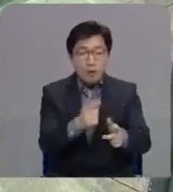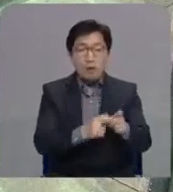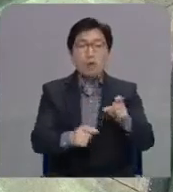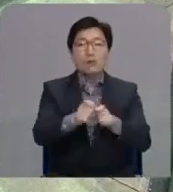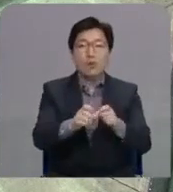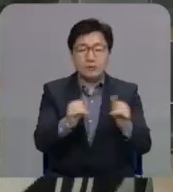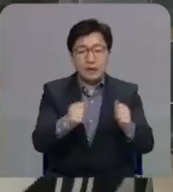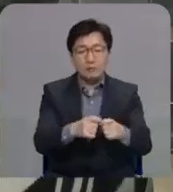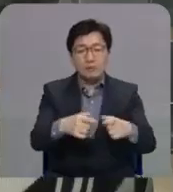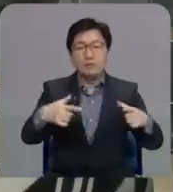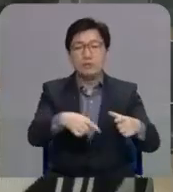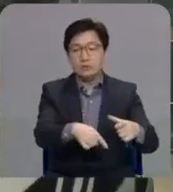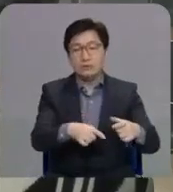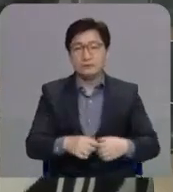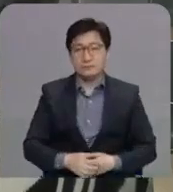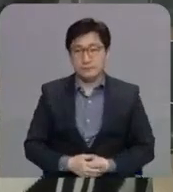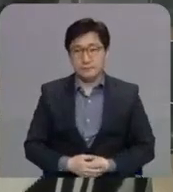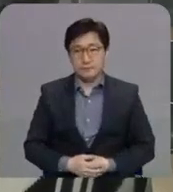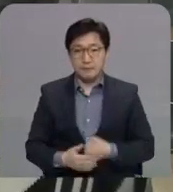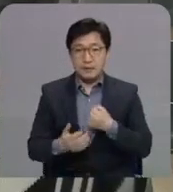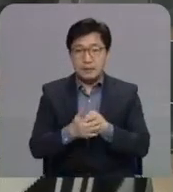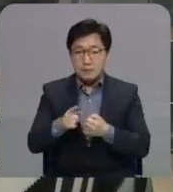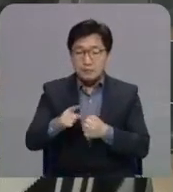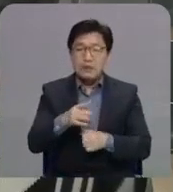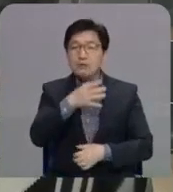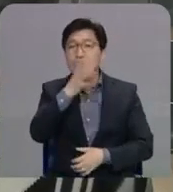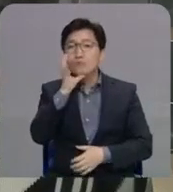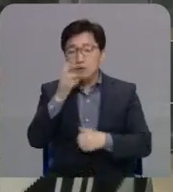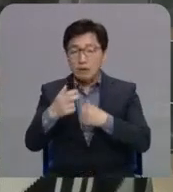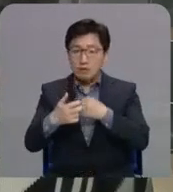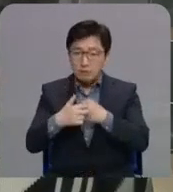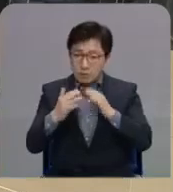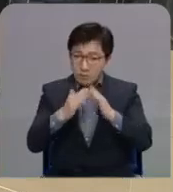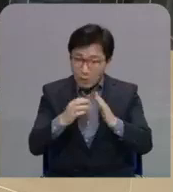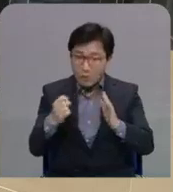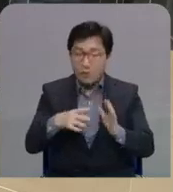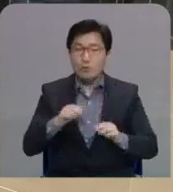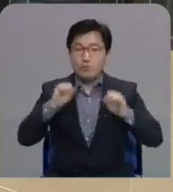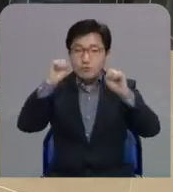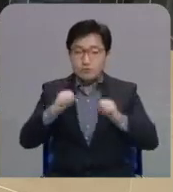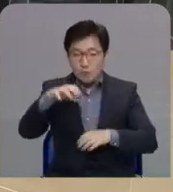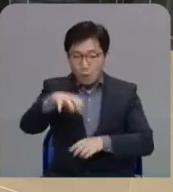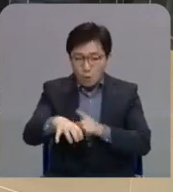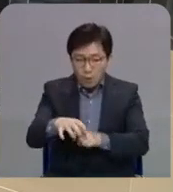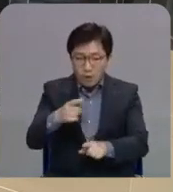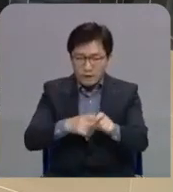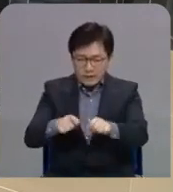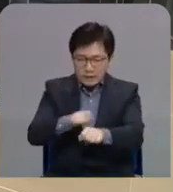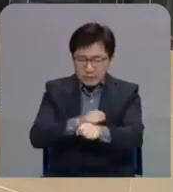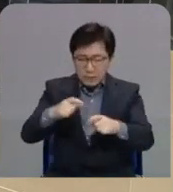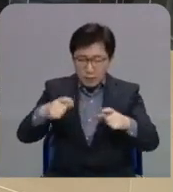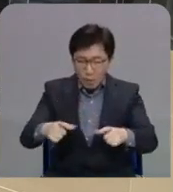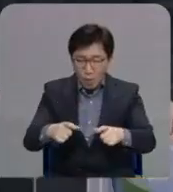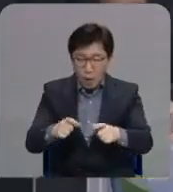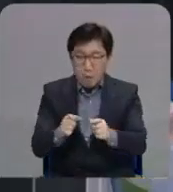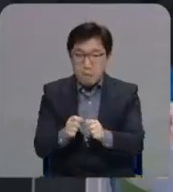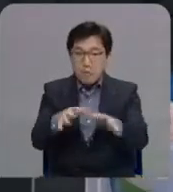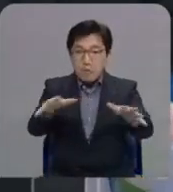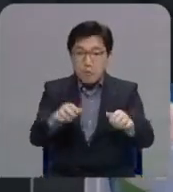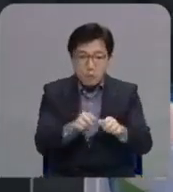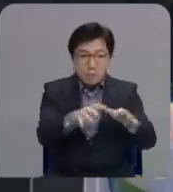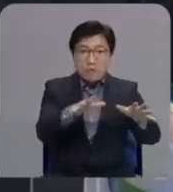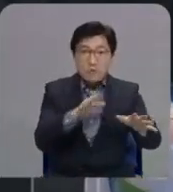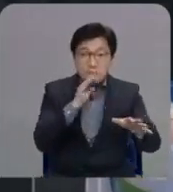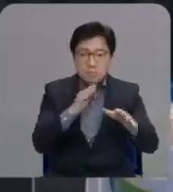이어졌습니다 방역당국은 요양 시설이나 실내 체육시설 등 특정 장소에서 발생 했던 과거의 집단 감염